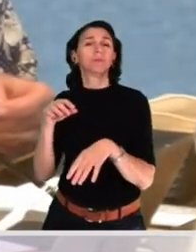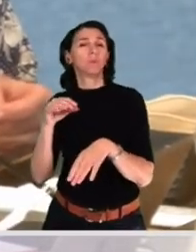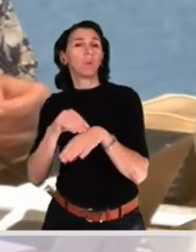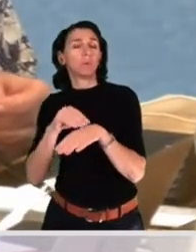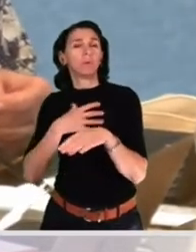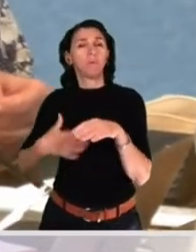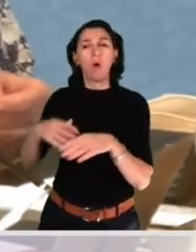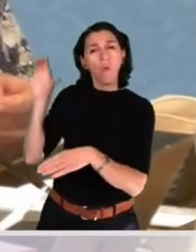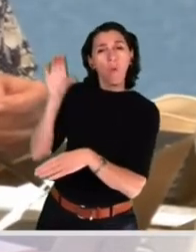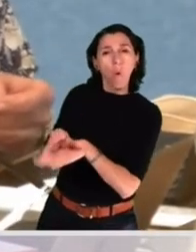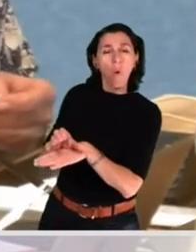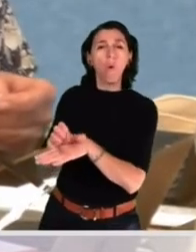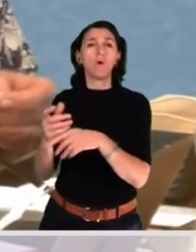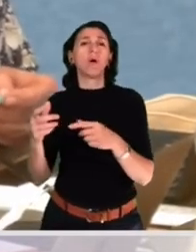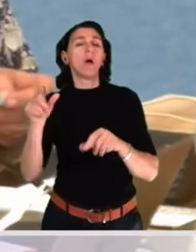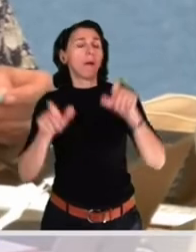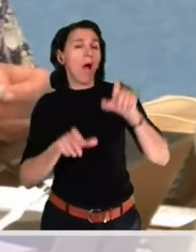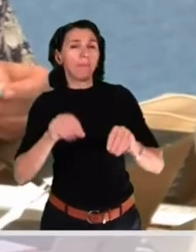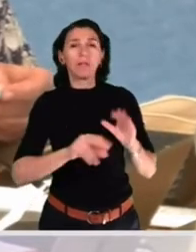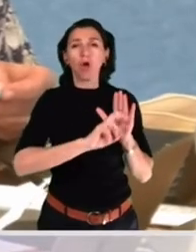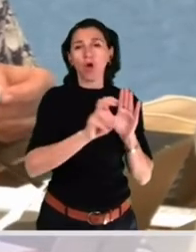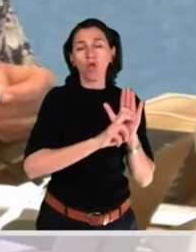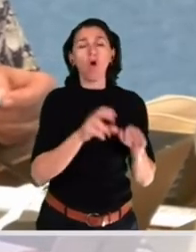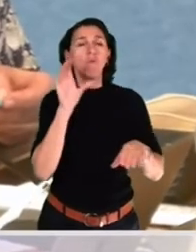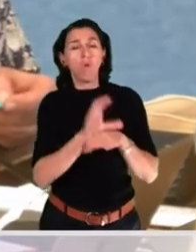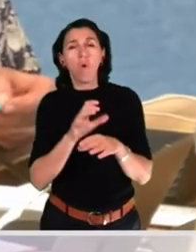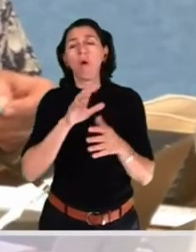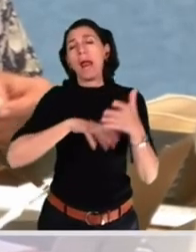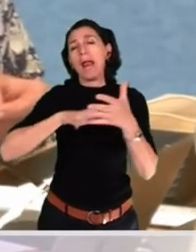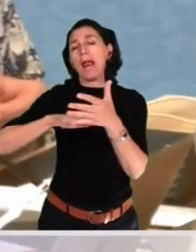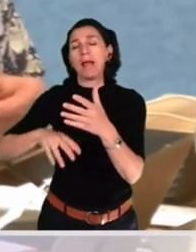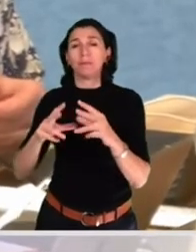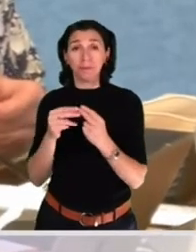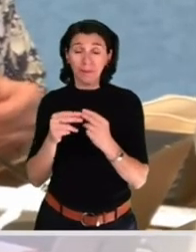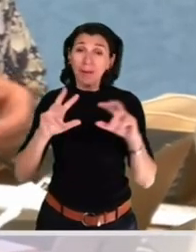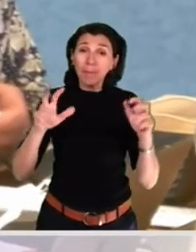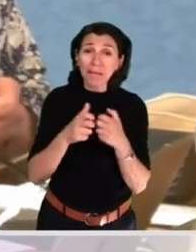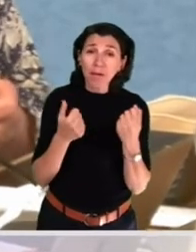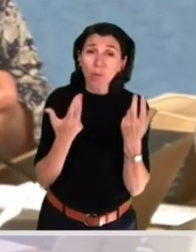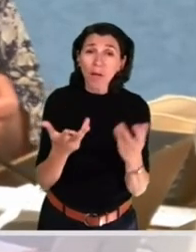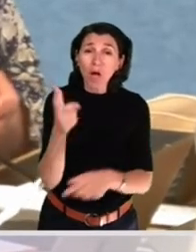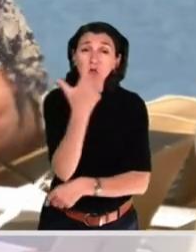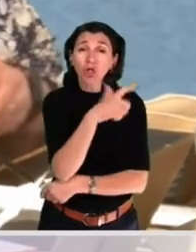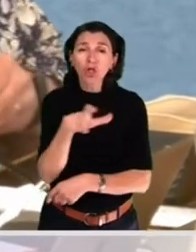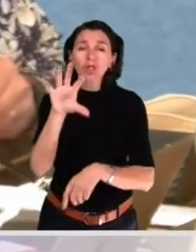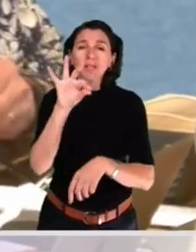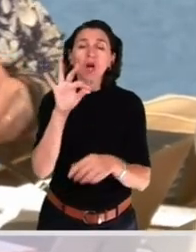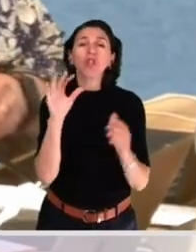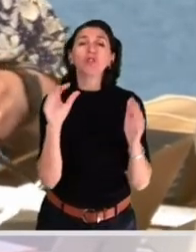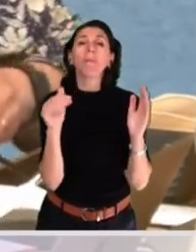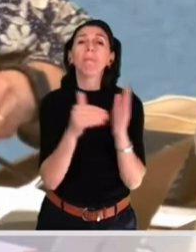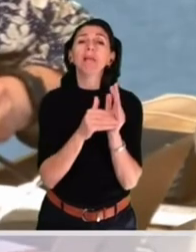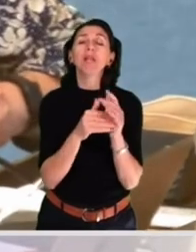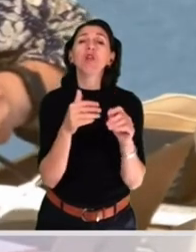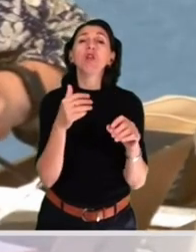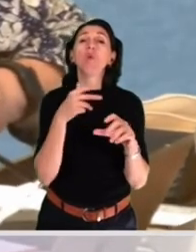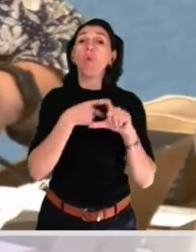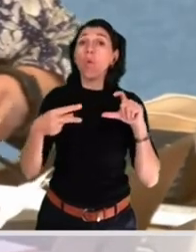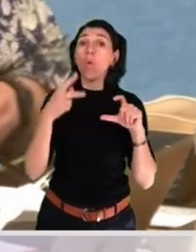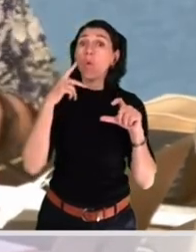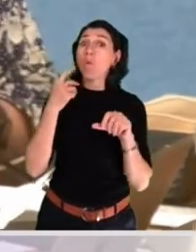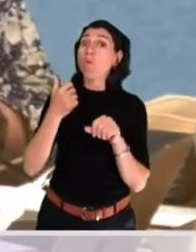municipal que leur coût est maintenant de l'ordre de 250 000 € par an. Parmi elles, vous engagez une procédure au